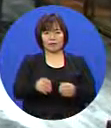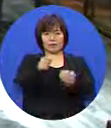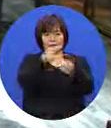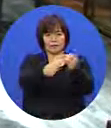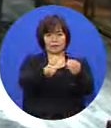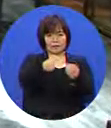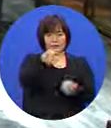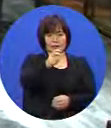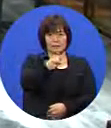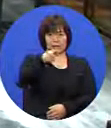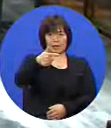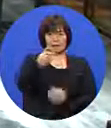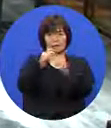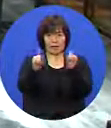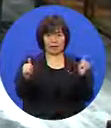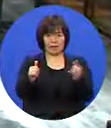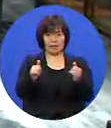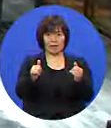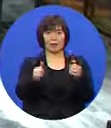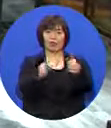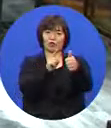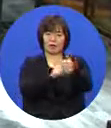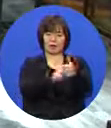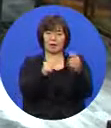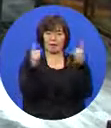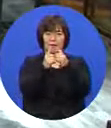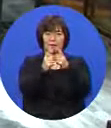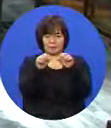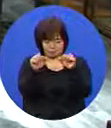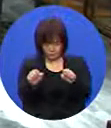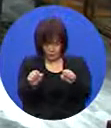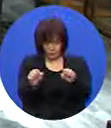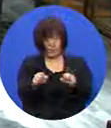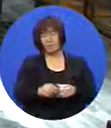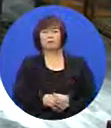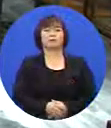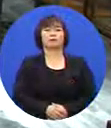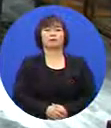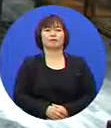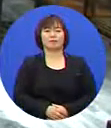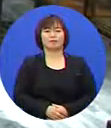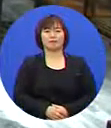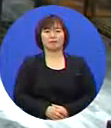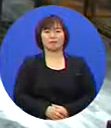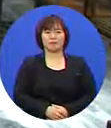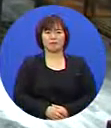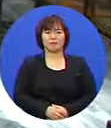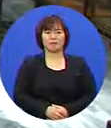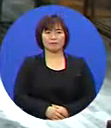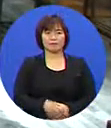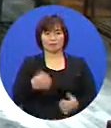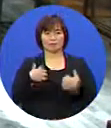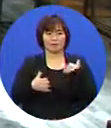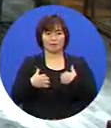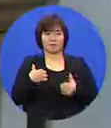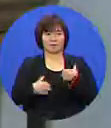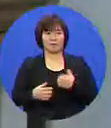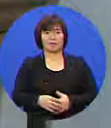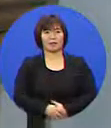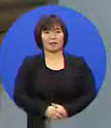금산사 주지 스님인 우리 성우 스님과 함께 하겠습니다. 안녕하세요. 안녕하십니까? 예,